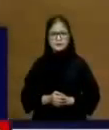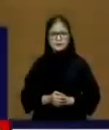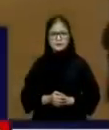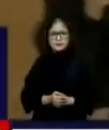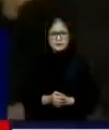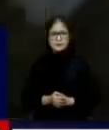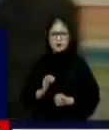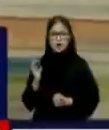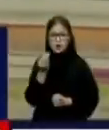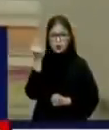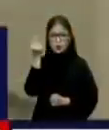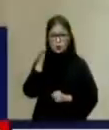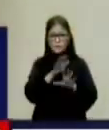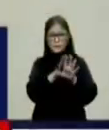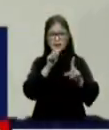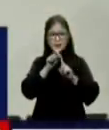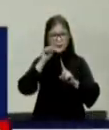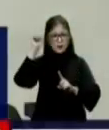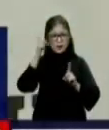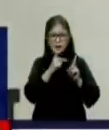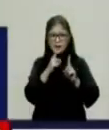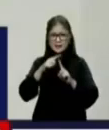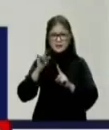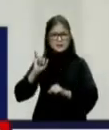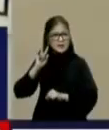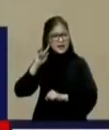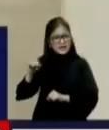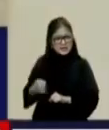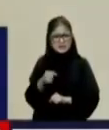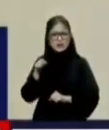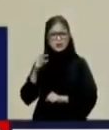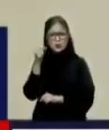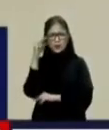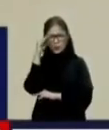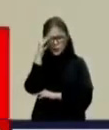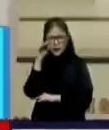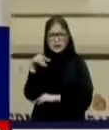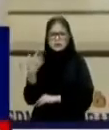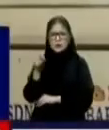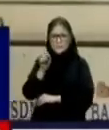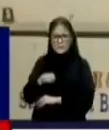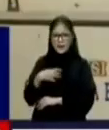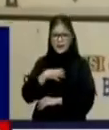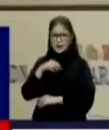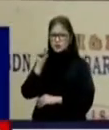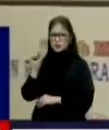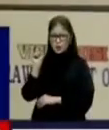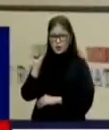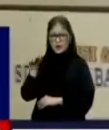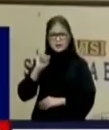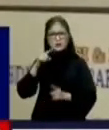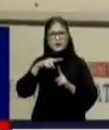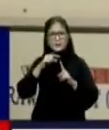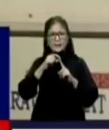Ketua Umum Partai Perindo Hari Tanu Sudibyo bersama istri Liliana Tanu Sudibyo Rabu pagi telah menggunakan hak suaranya di